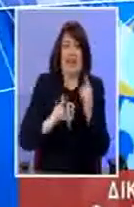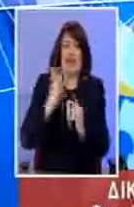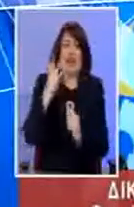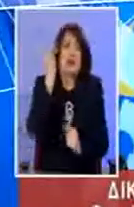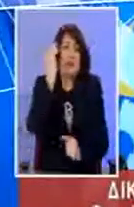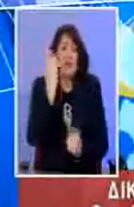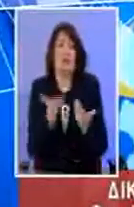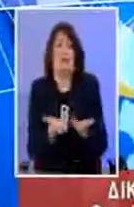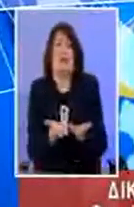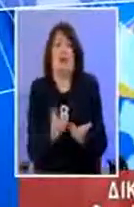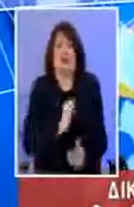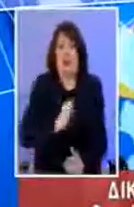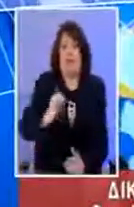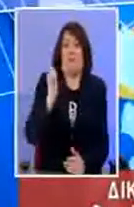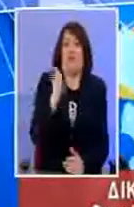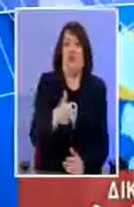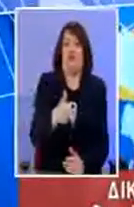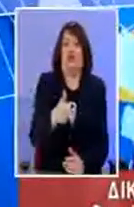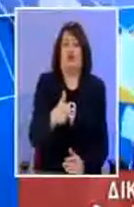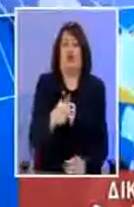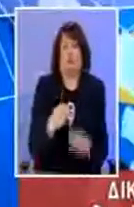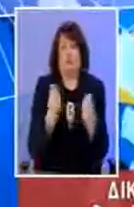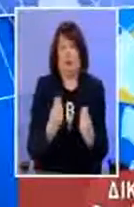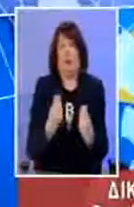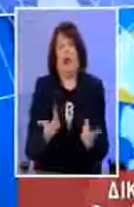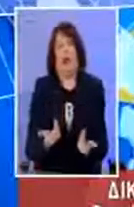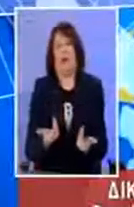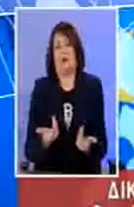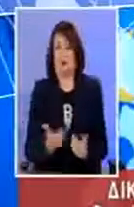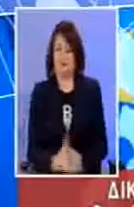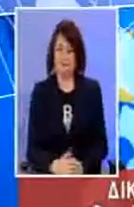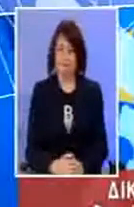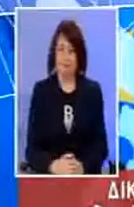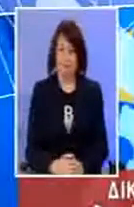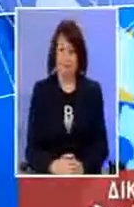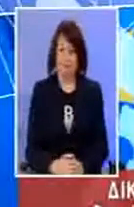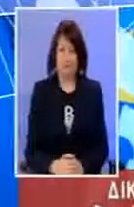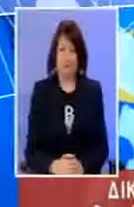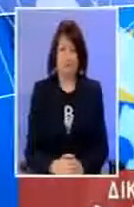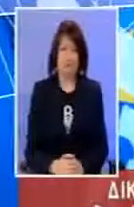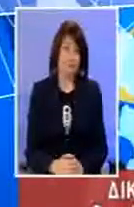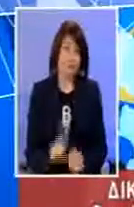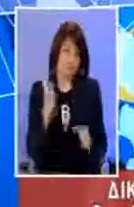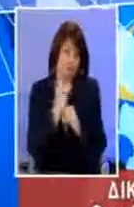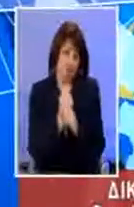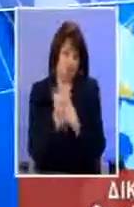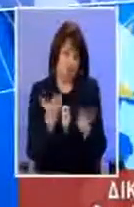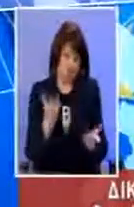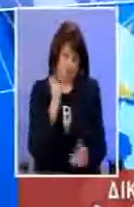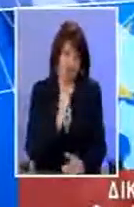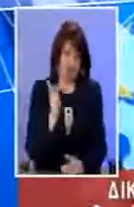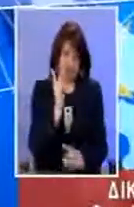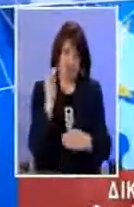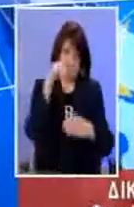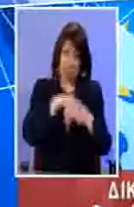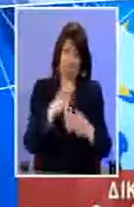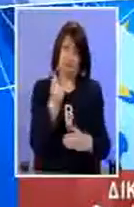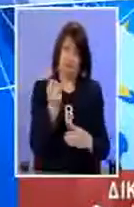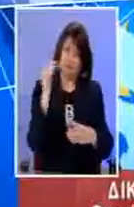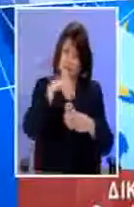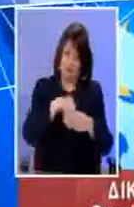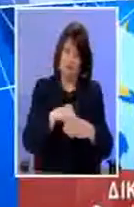είναι ό,τι καλύτερο για να βγουν ακριβώς, για να μετέχουν κοινωνικά αλλά και οικονομικά. Μας βοηθάει